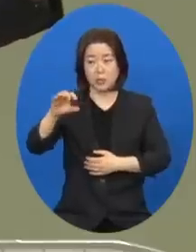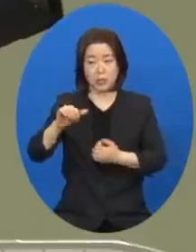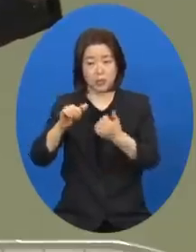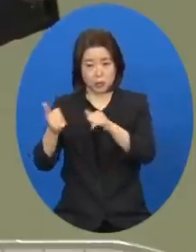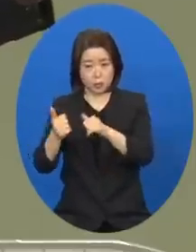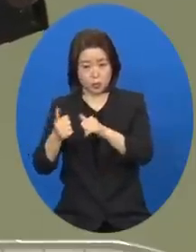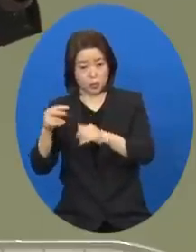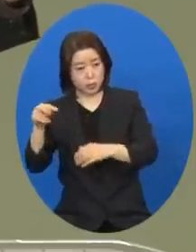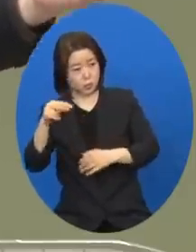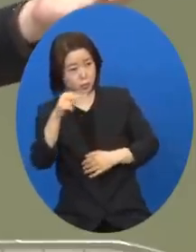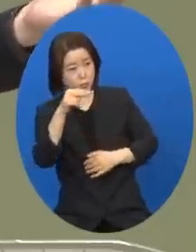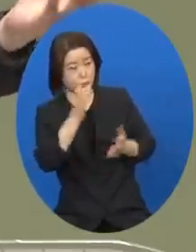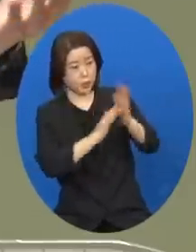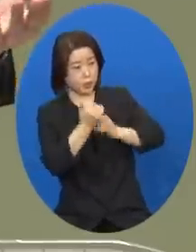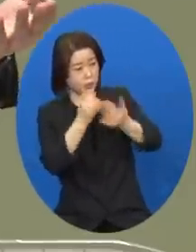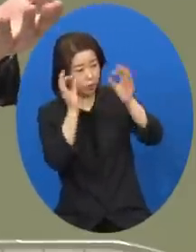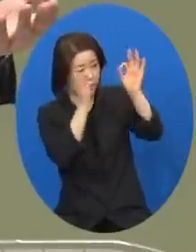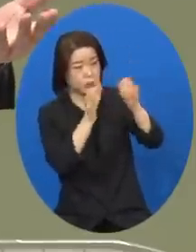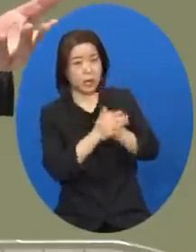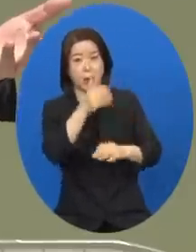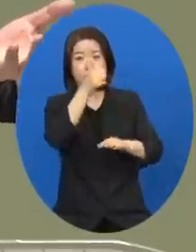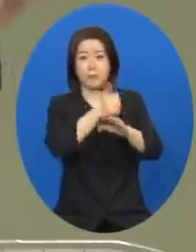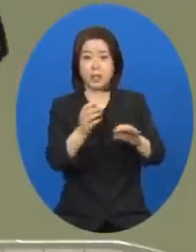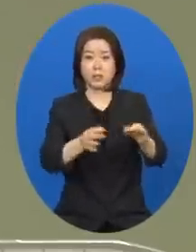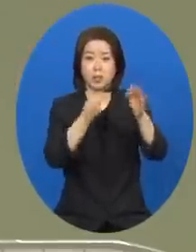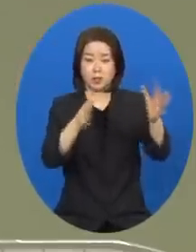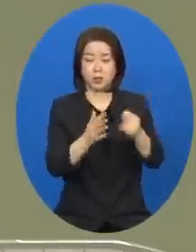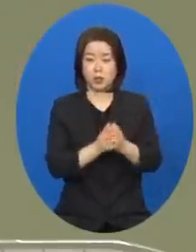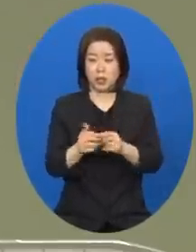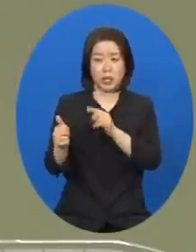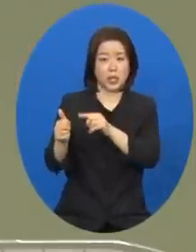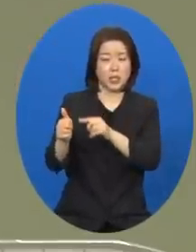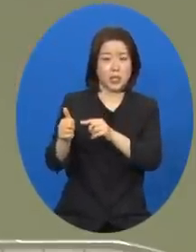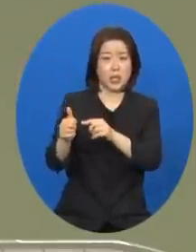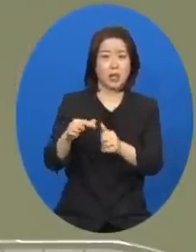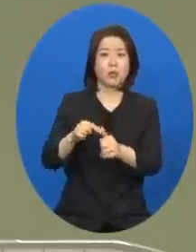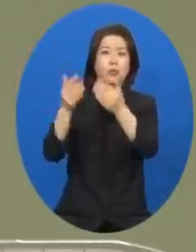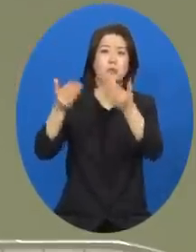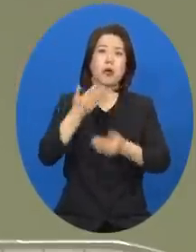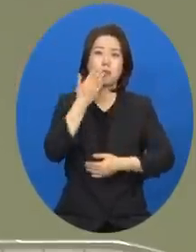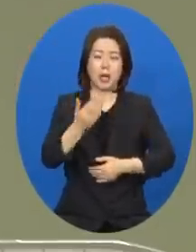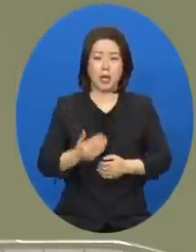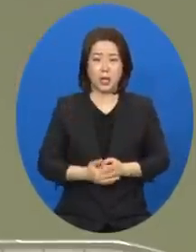보니까 그 마지막 순간에 그는 구원받을 수 있었거든요.